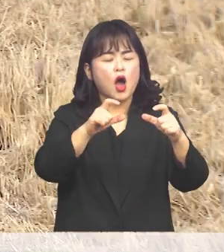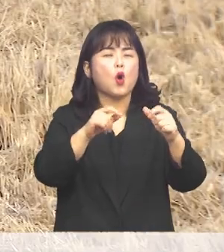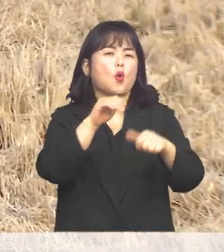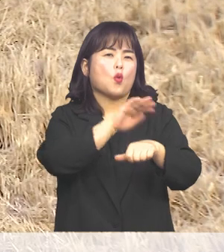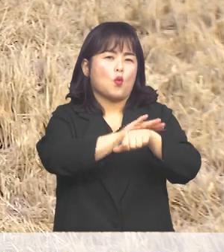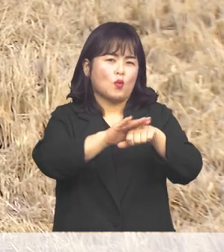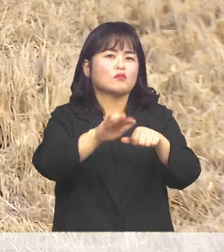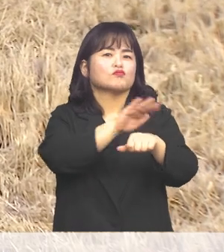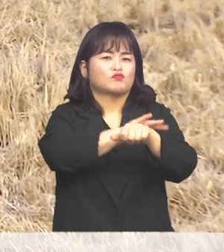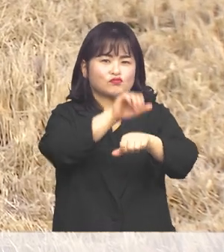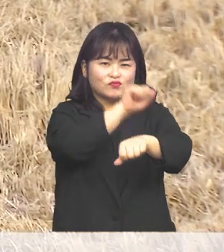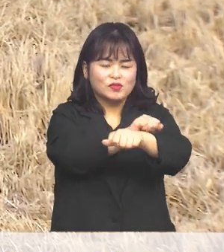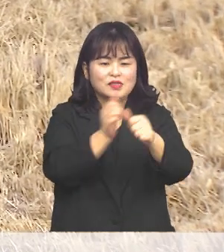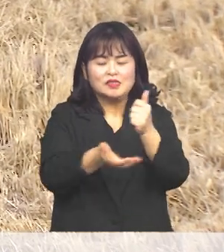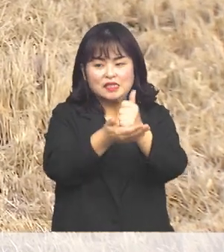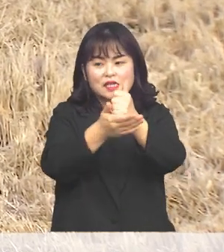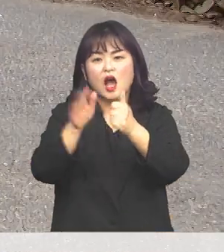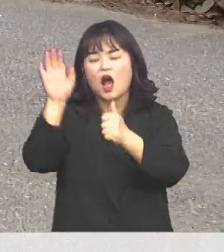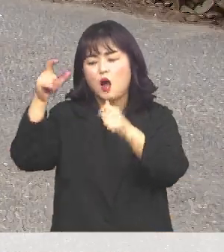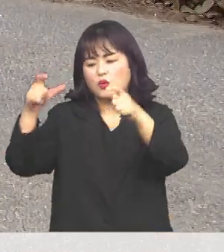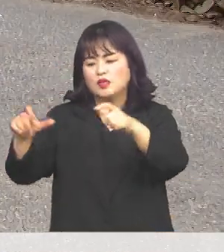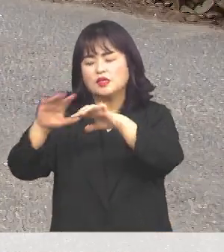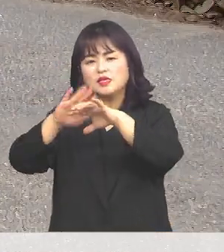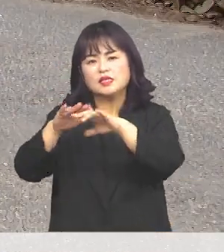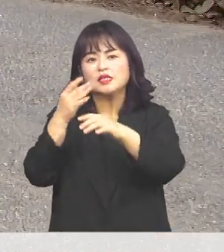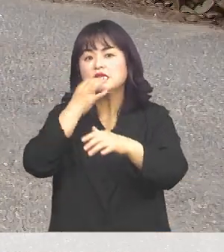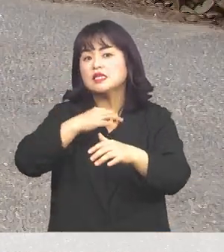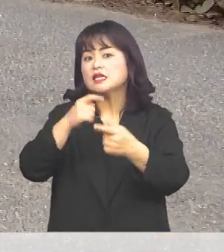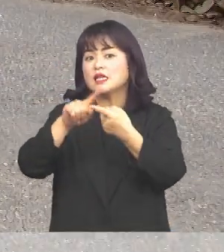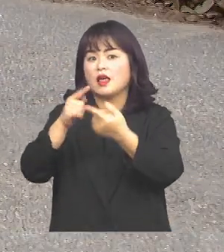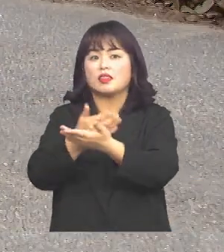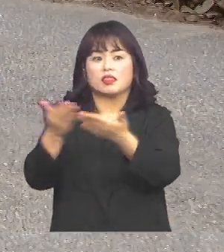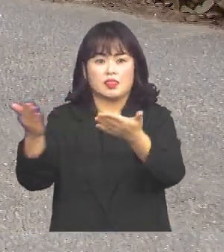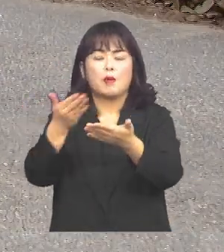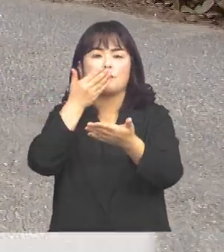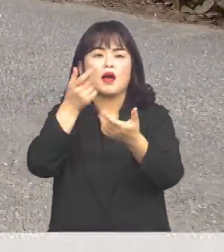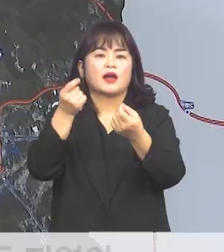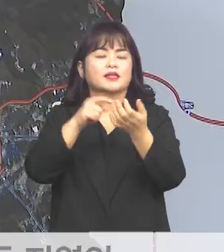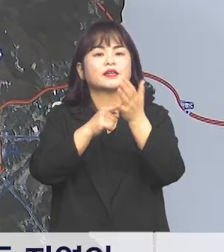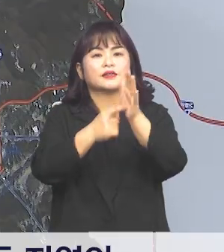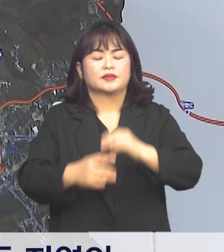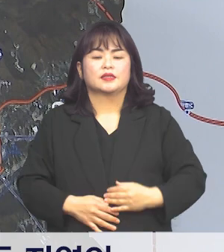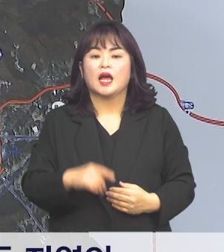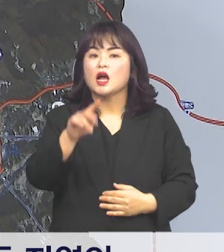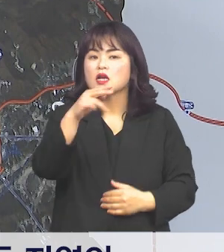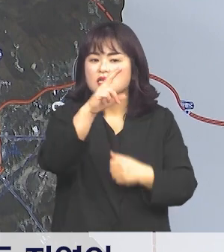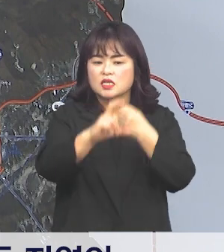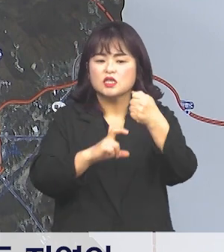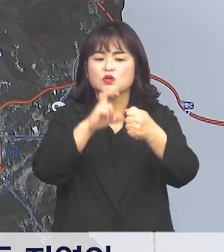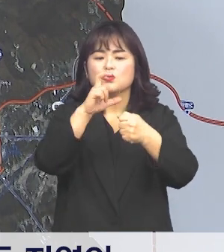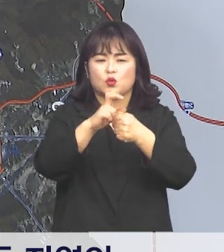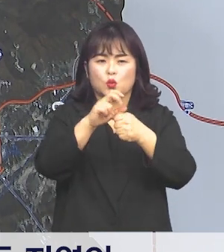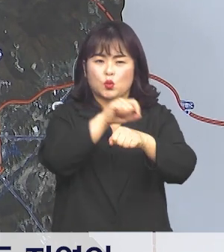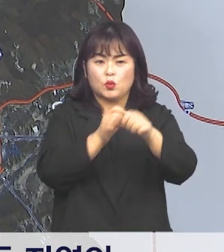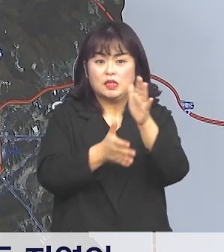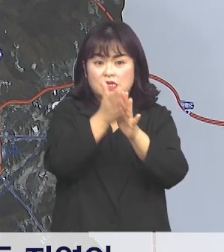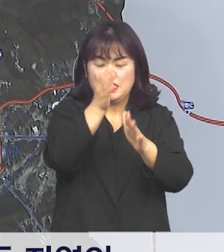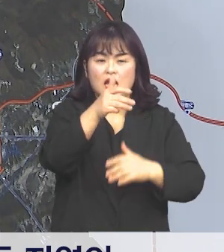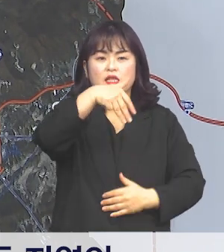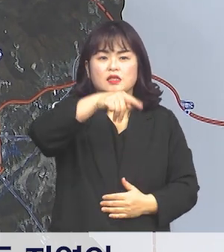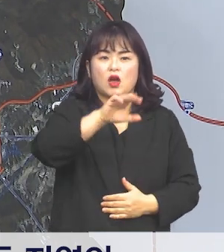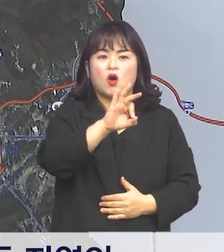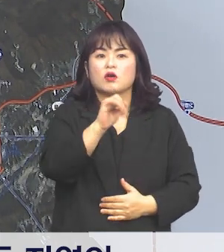평가하며 주민들에게 실질적인 혜택이 돌아갈 것이라고 강조했습니다. 지난 25년간 규제를 받았던